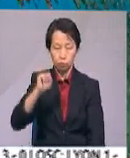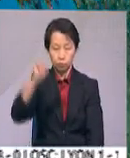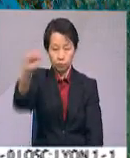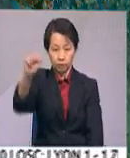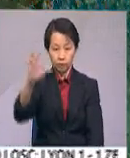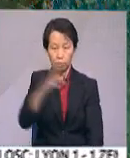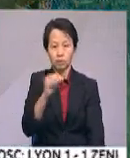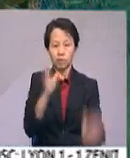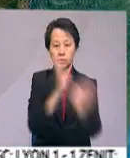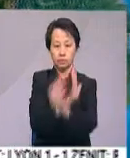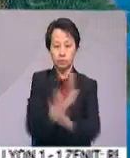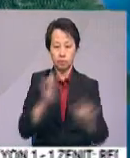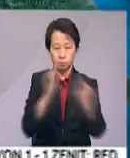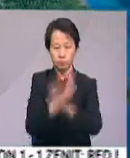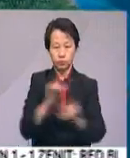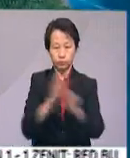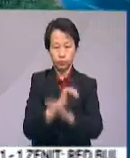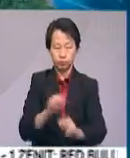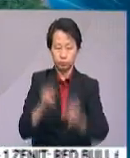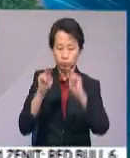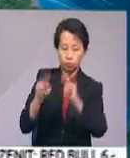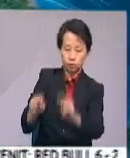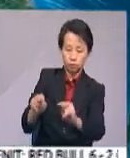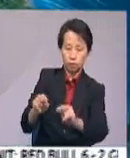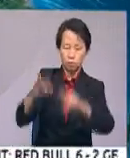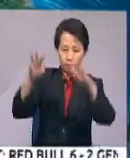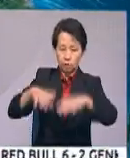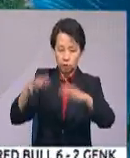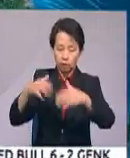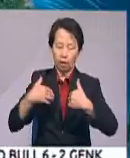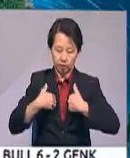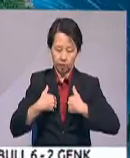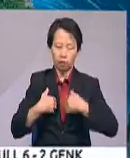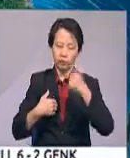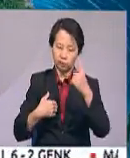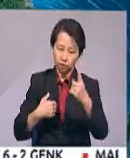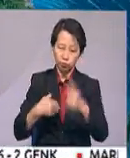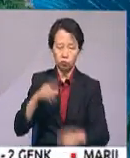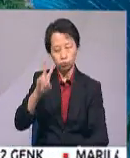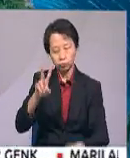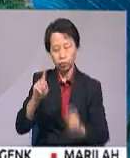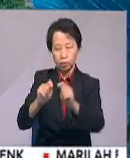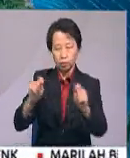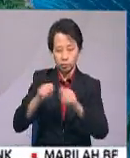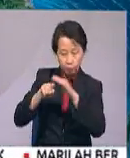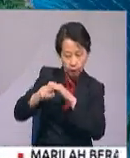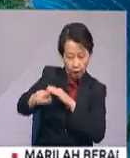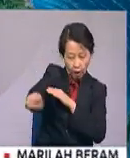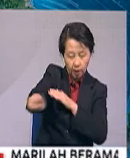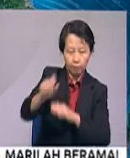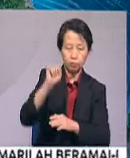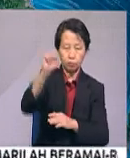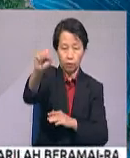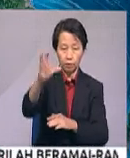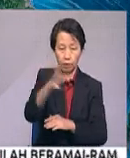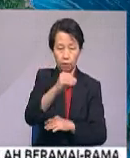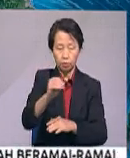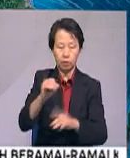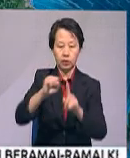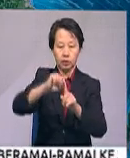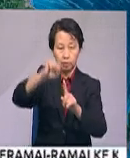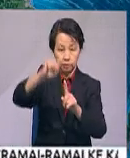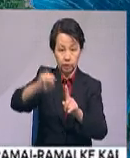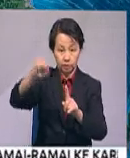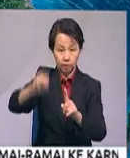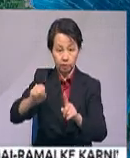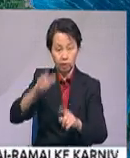dan Sarawak pula diperhatikan hujan di 1-2 tempat sedang berlaku di bahagian dalaman negeri Sabah serta di bahagian Sandakan